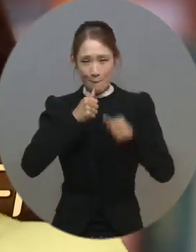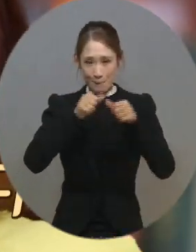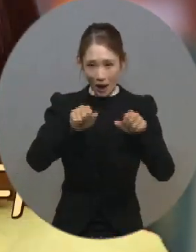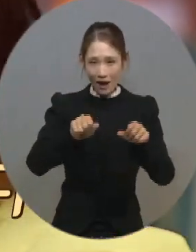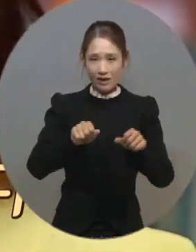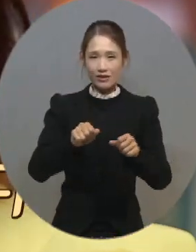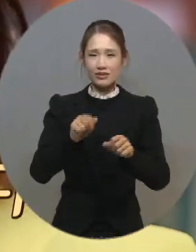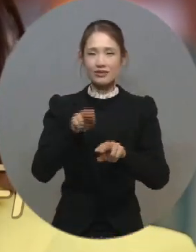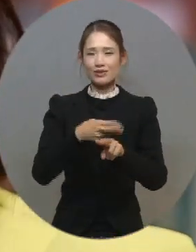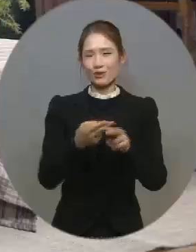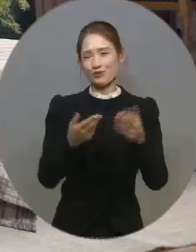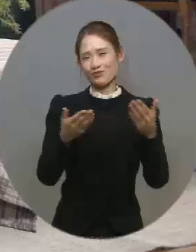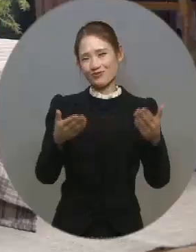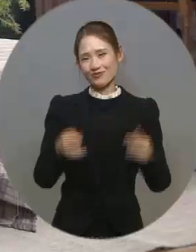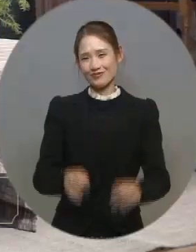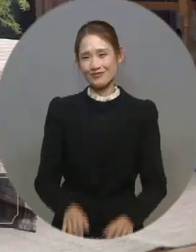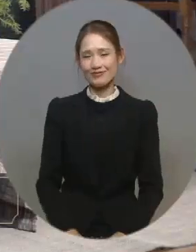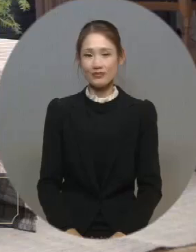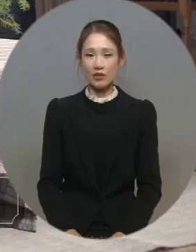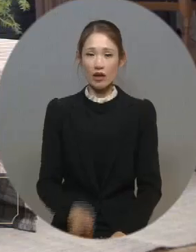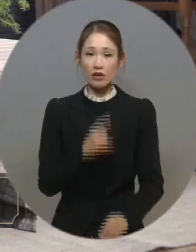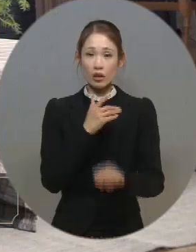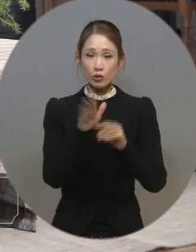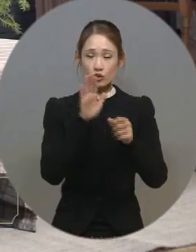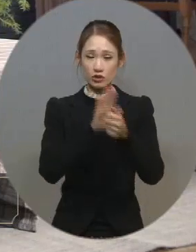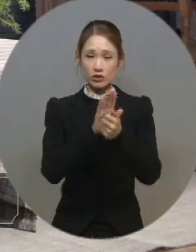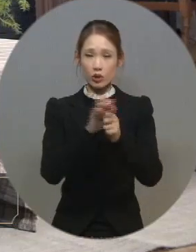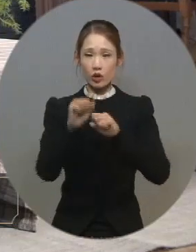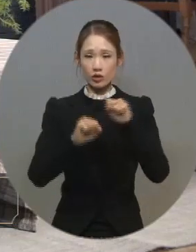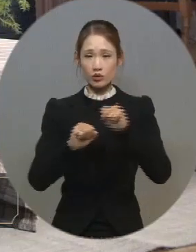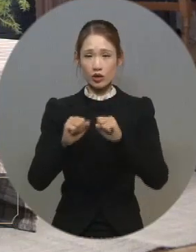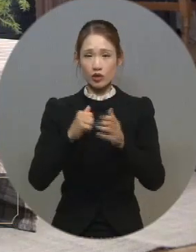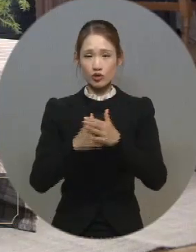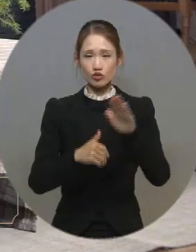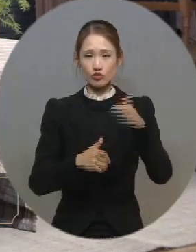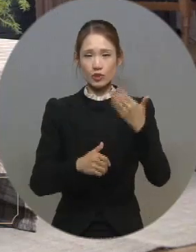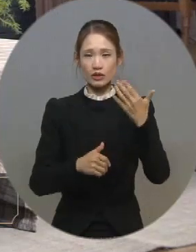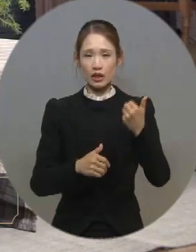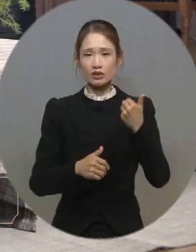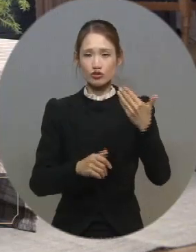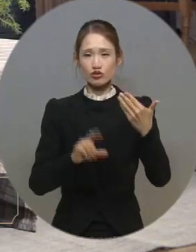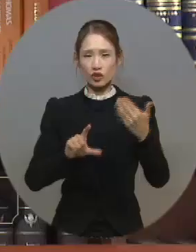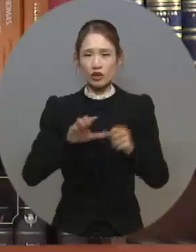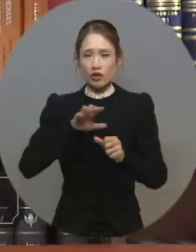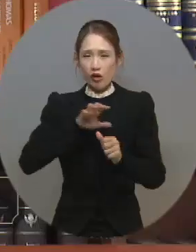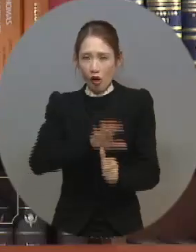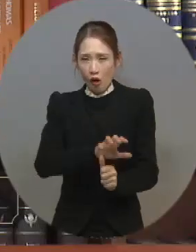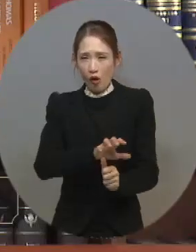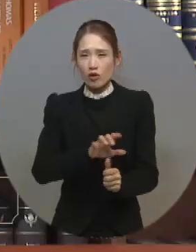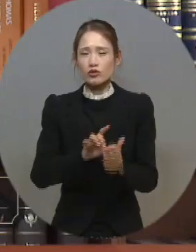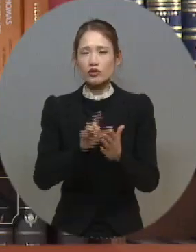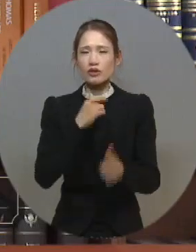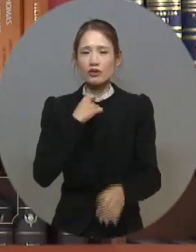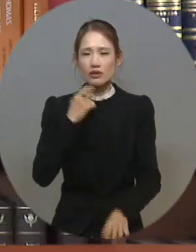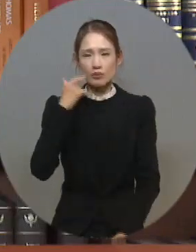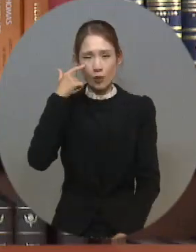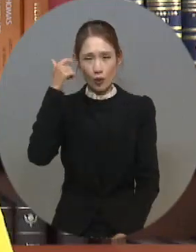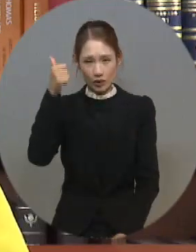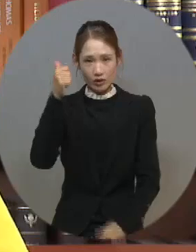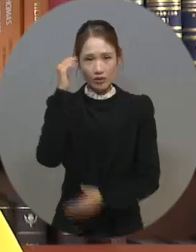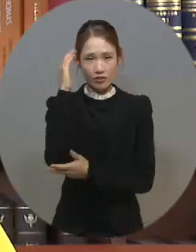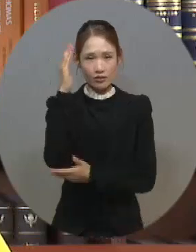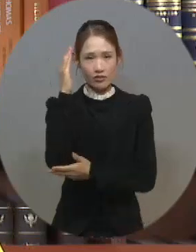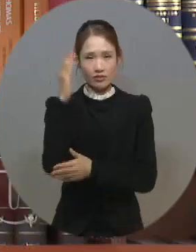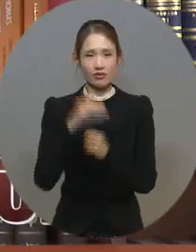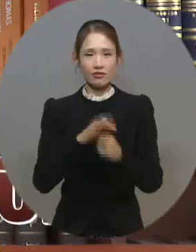파쇄를 선사해 드리도록 하겠습니다. 자, 대북 지원 활동을 펼치다 949일간 북한에 억류됐던 이면수 목사님의 이야기, 정말